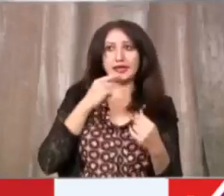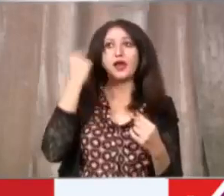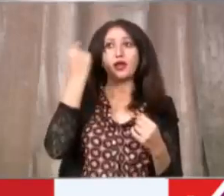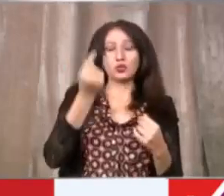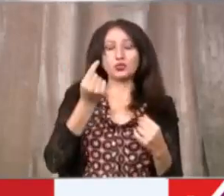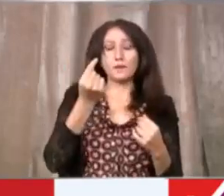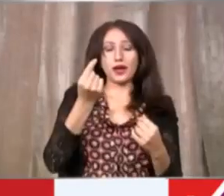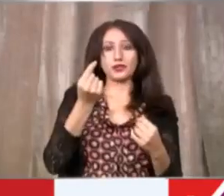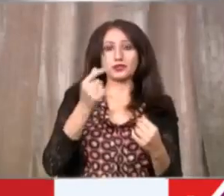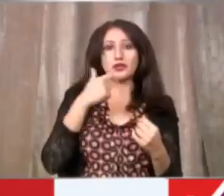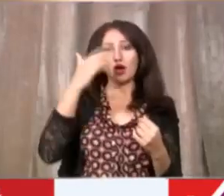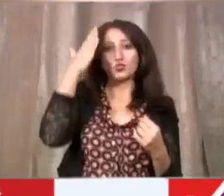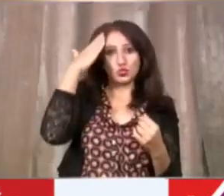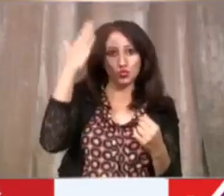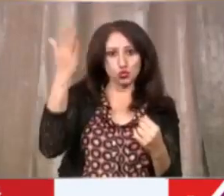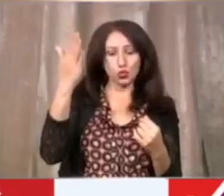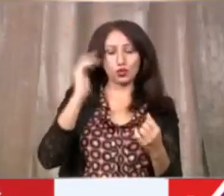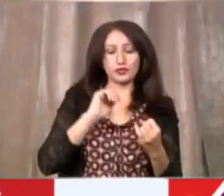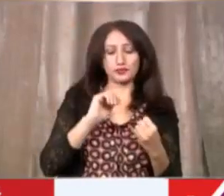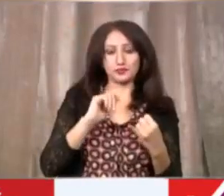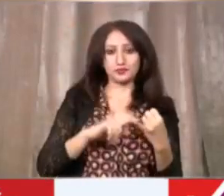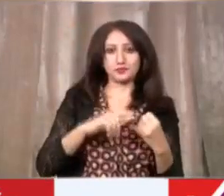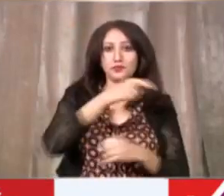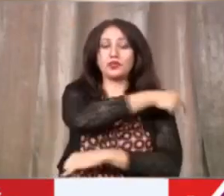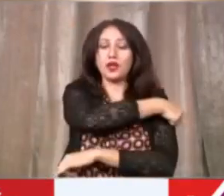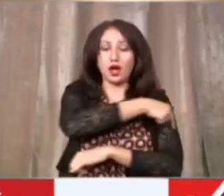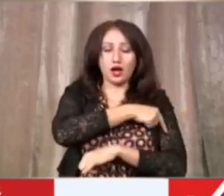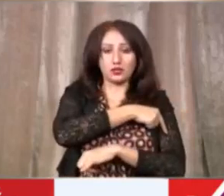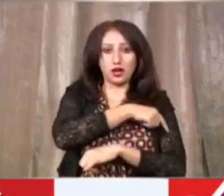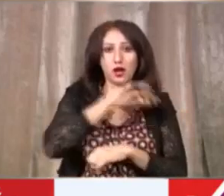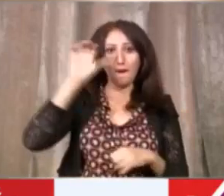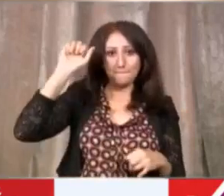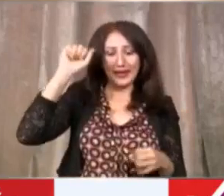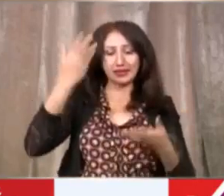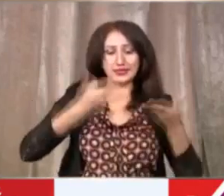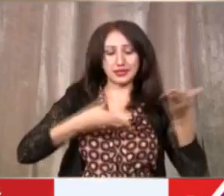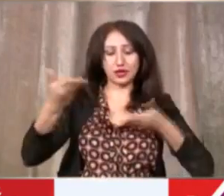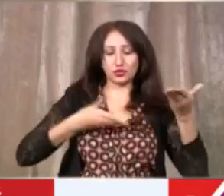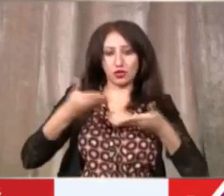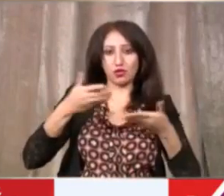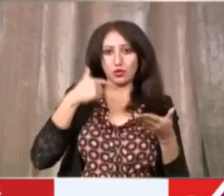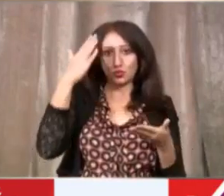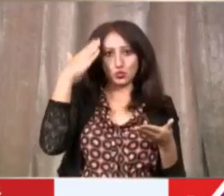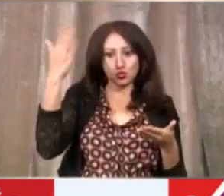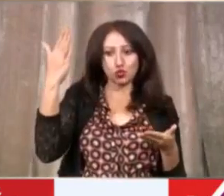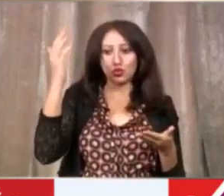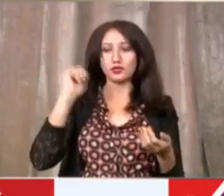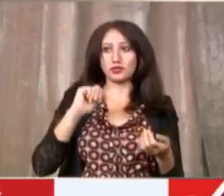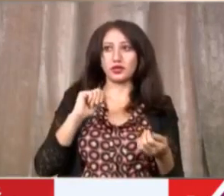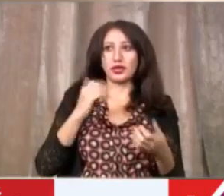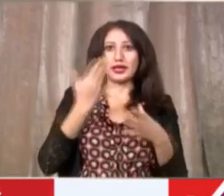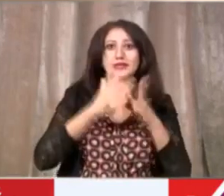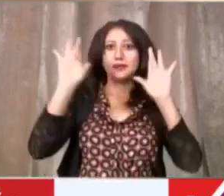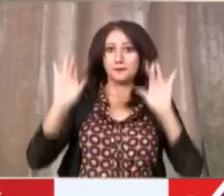ان انا اشكر كل اعضاء مجلس الاداره مده